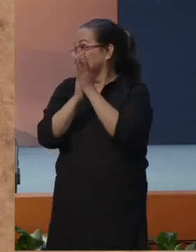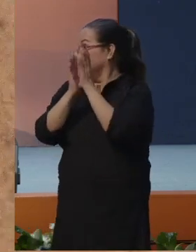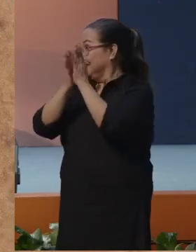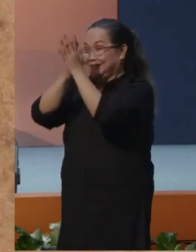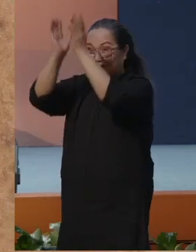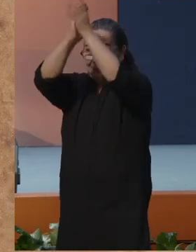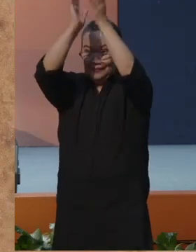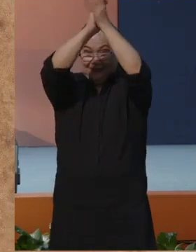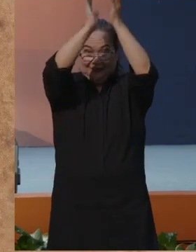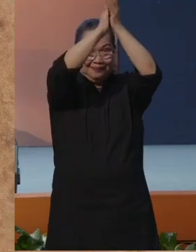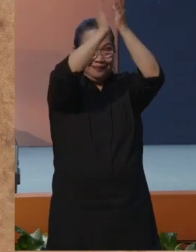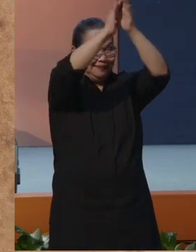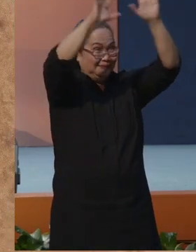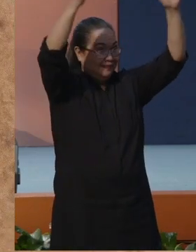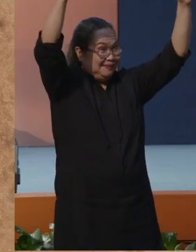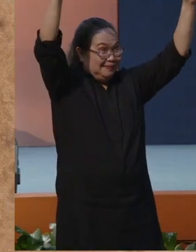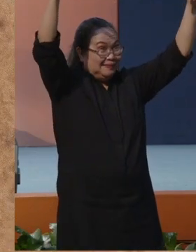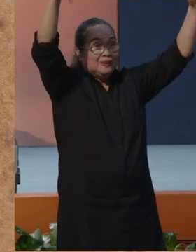manalangin.